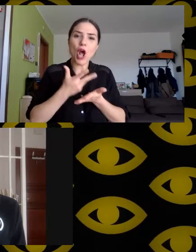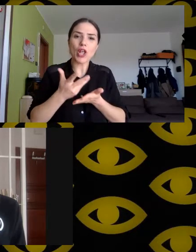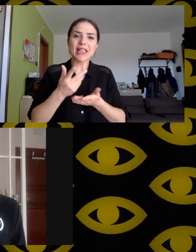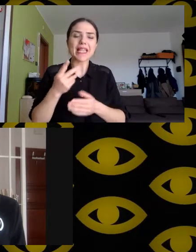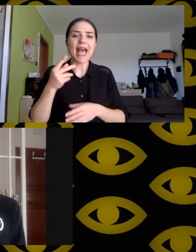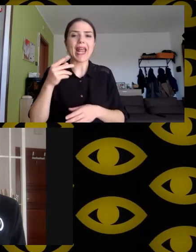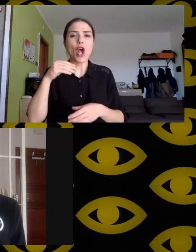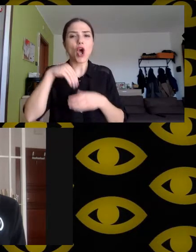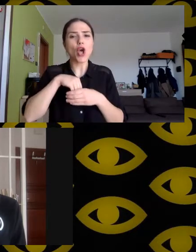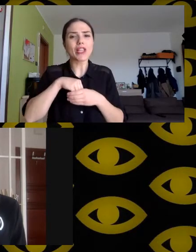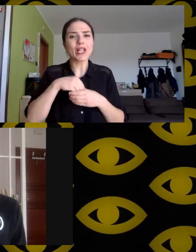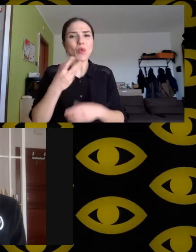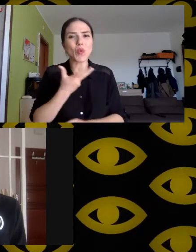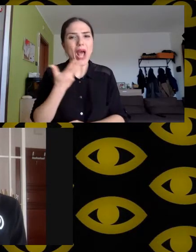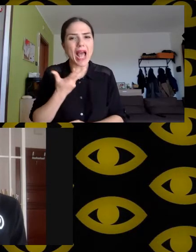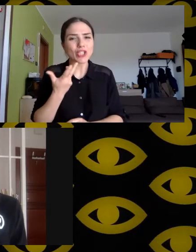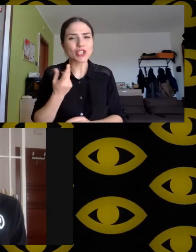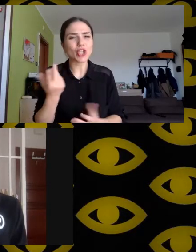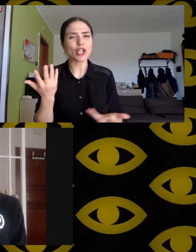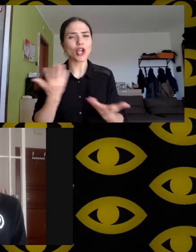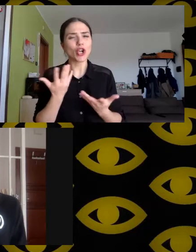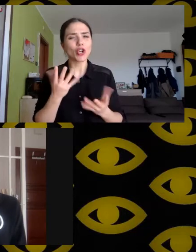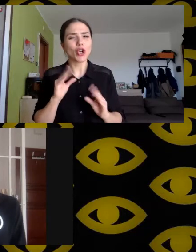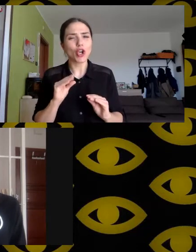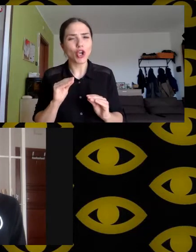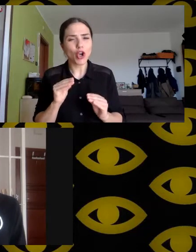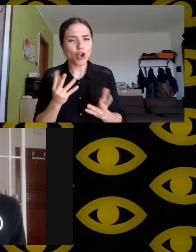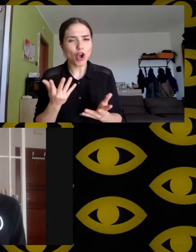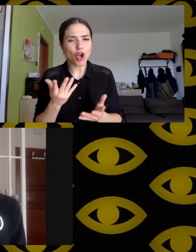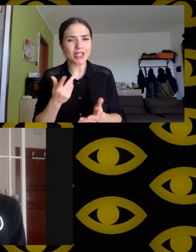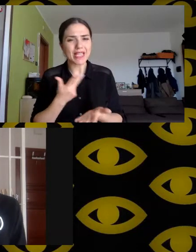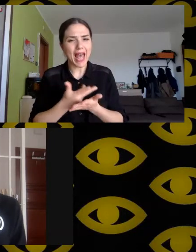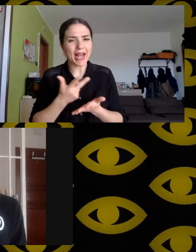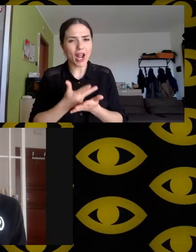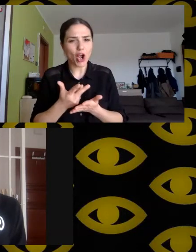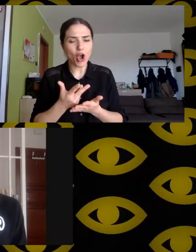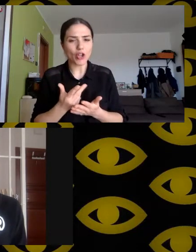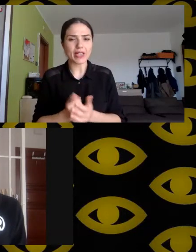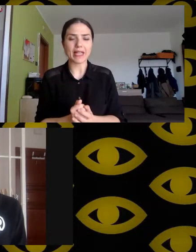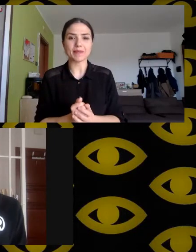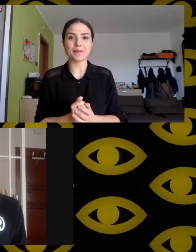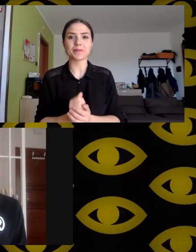cosa racconta, qual è un po' il testo di questa canzone. Allora,